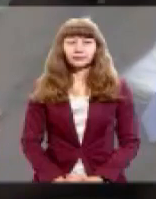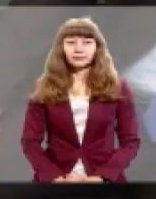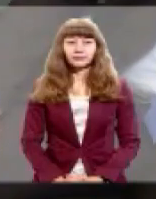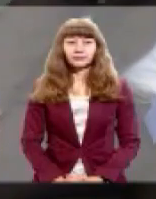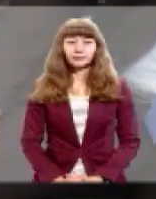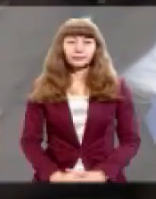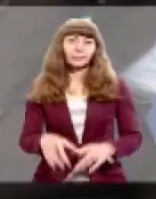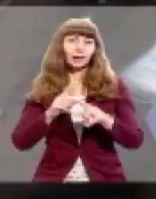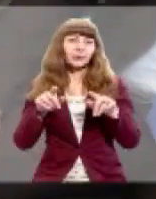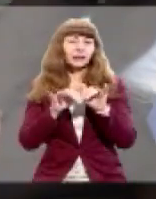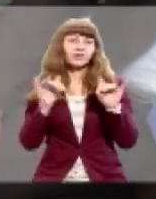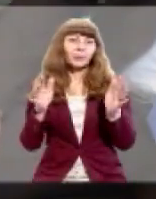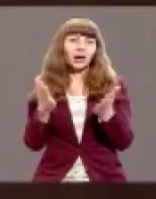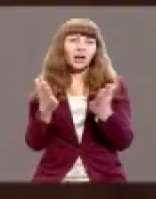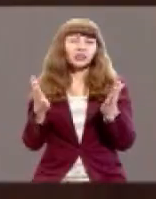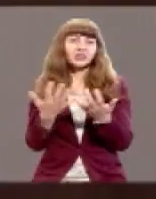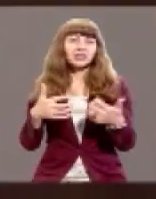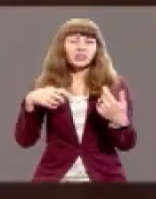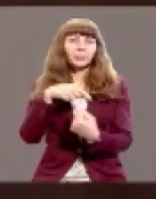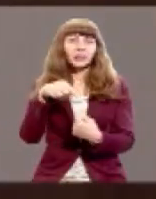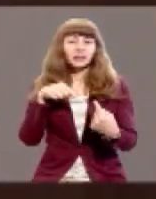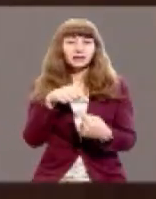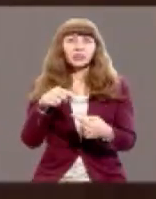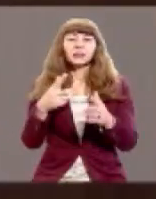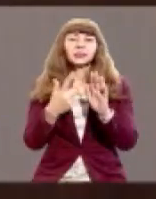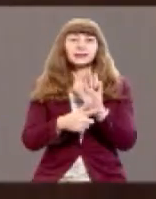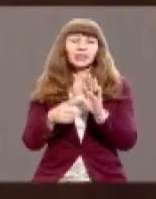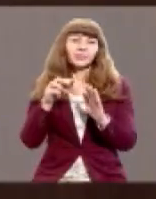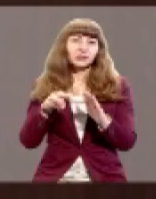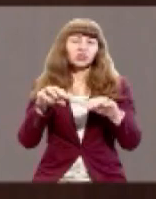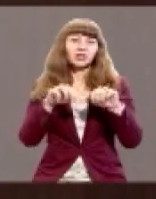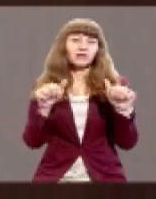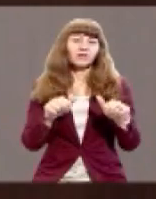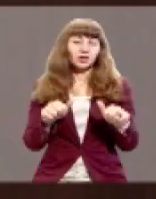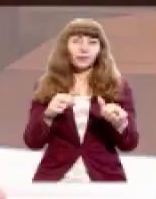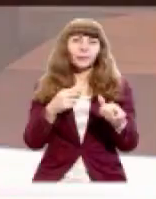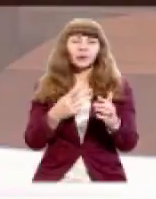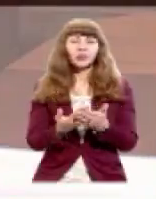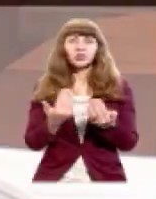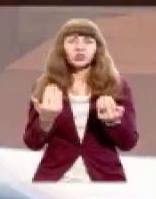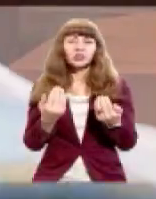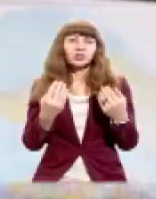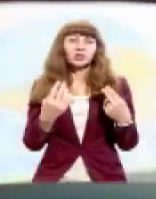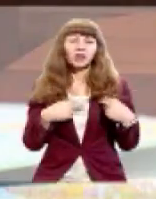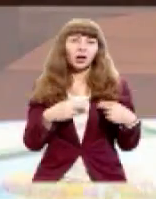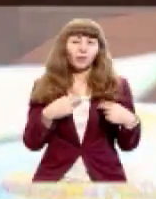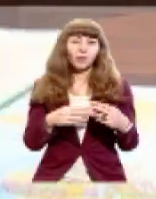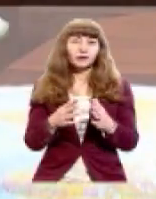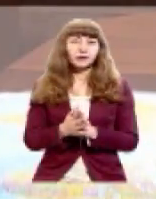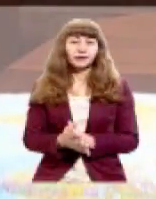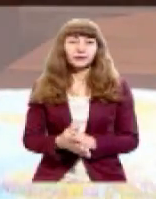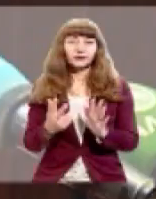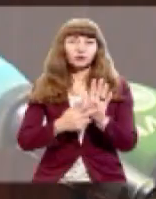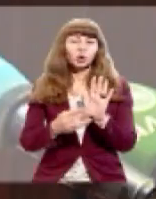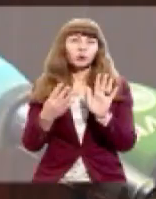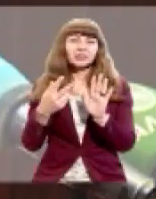Шағын және орта бизнестің дамуы қарқынды. Облыста тіркелген 70 мыңға жуық бизнес субъектісінің 97% жұмыс жасауда.